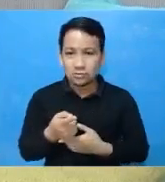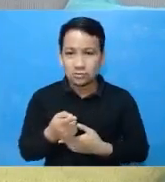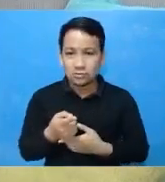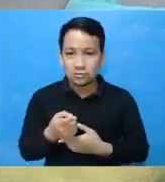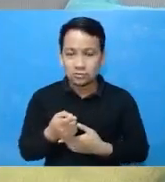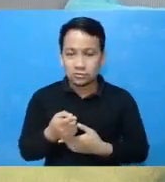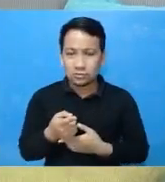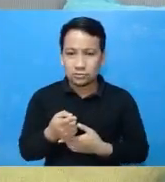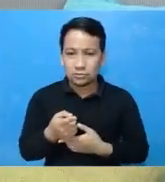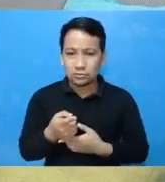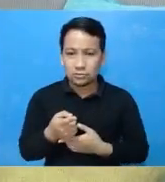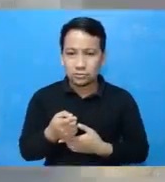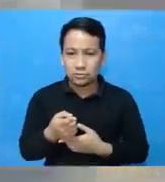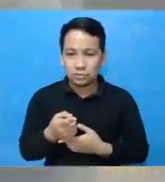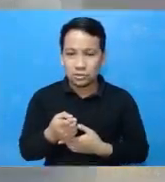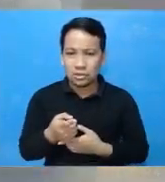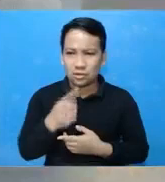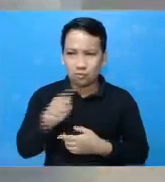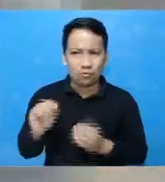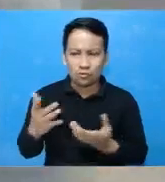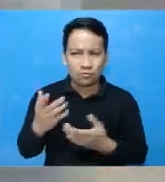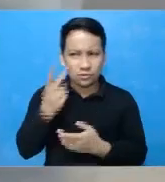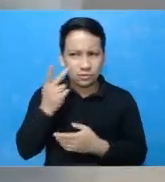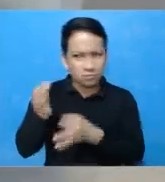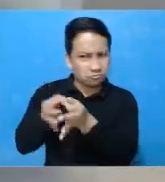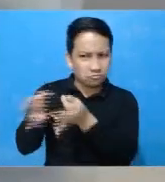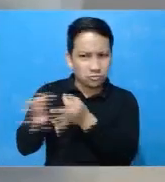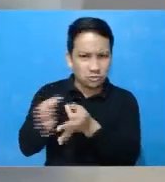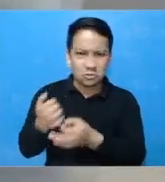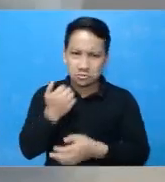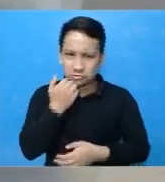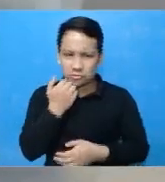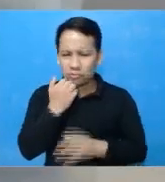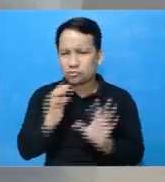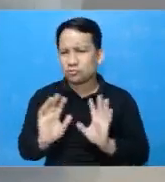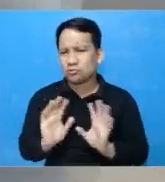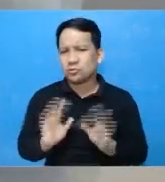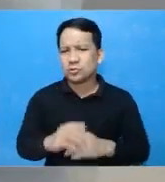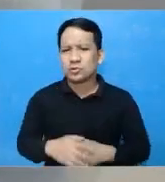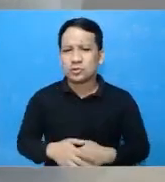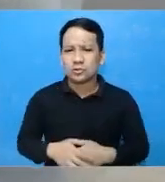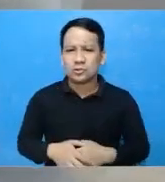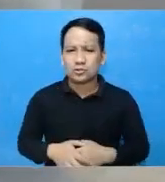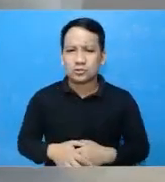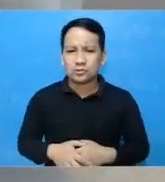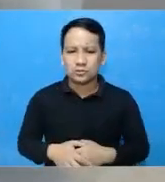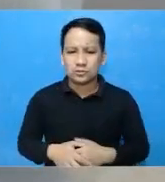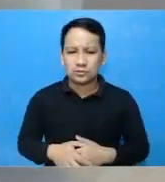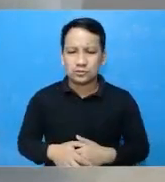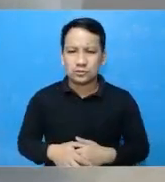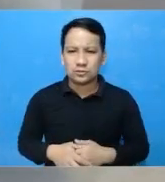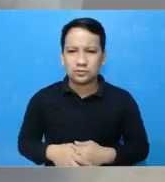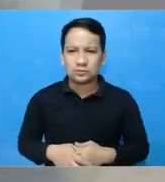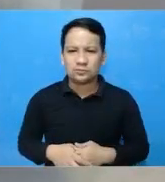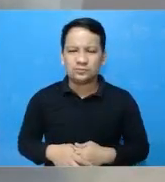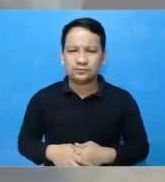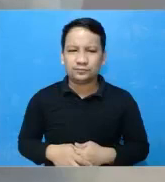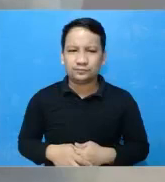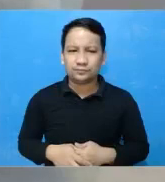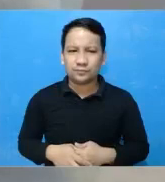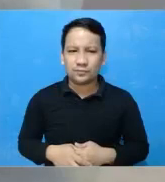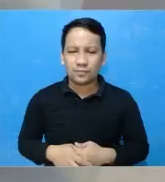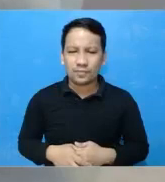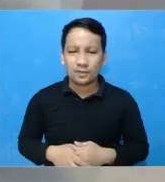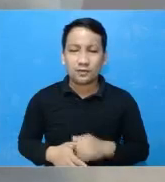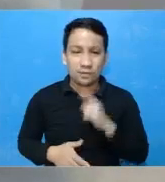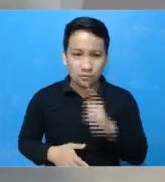or may anomalya agad-agad. O lalo yung anomalya. Parang ano klaseng anomalya ang pwede mangyari? These vaccines are given to the LGUs, right? And